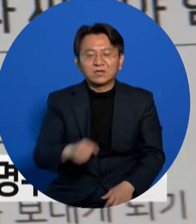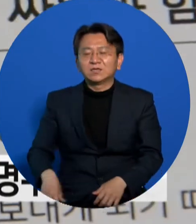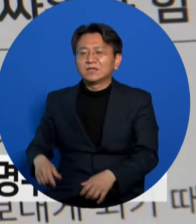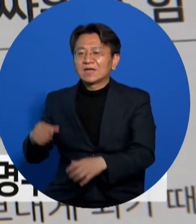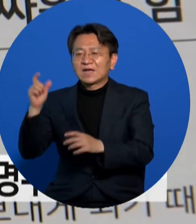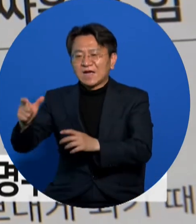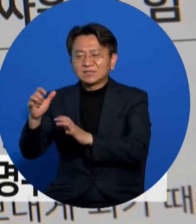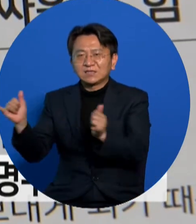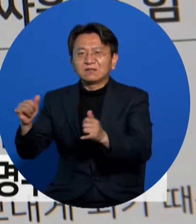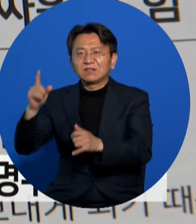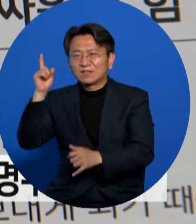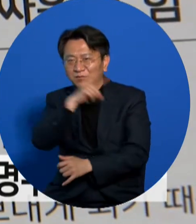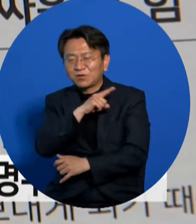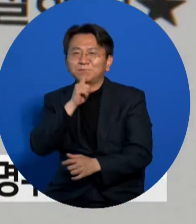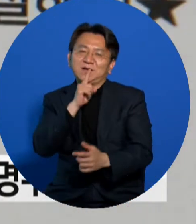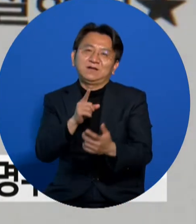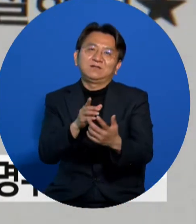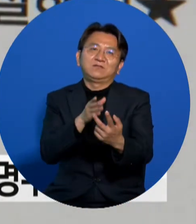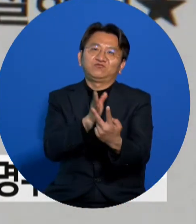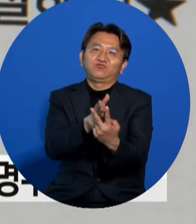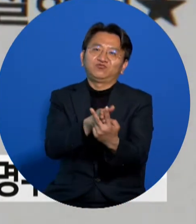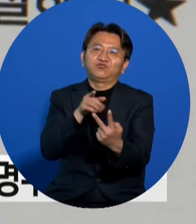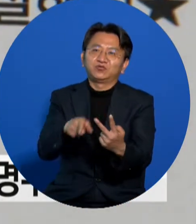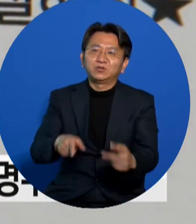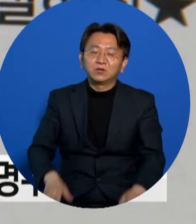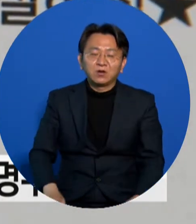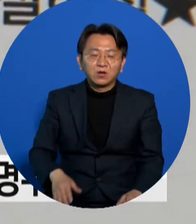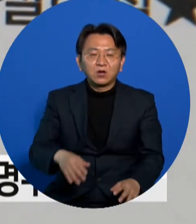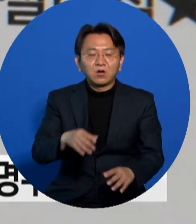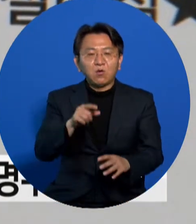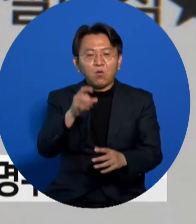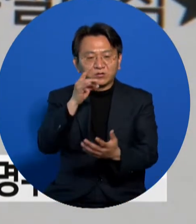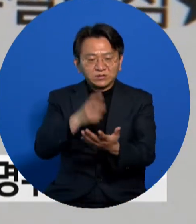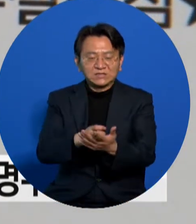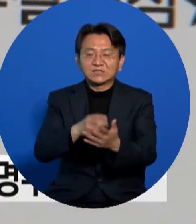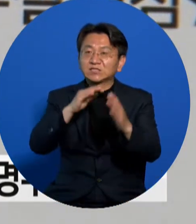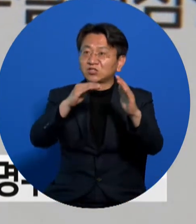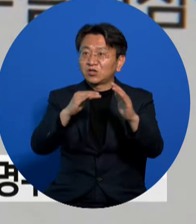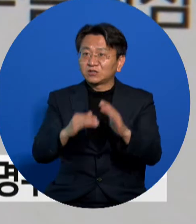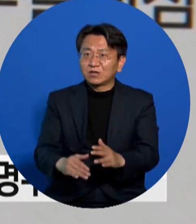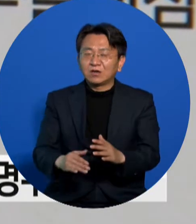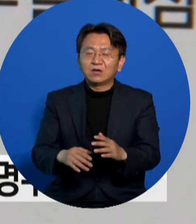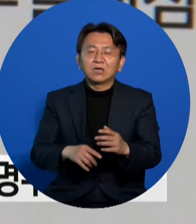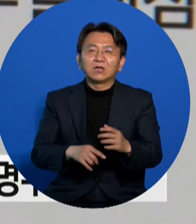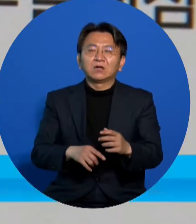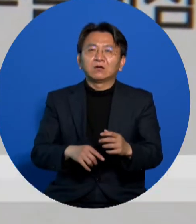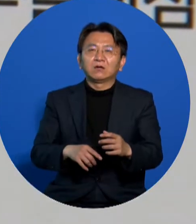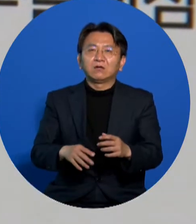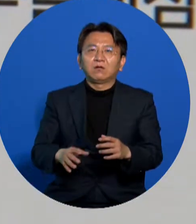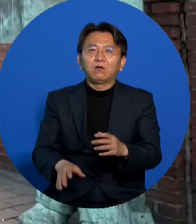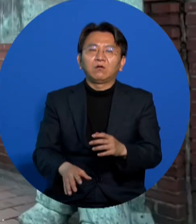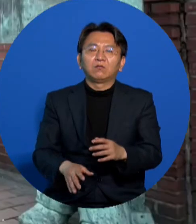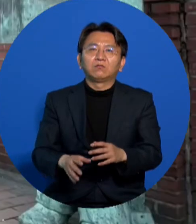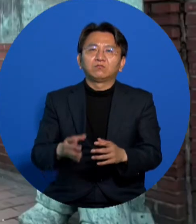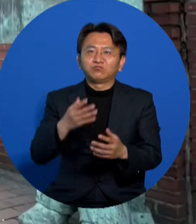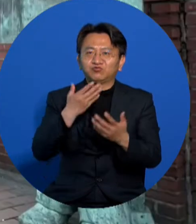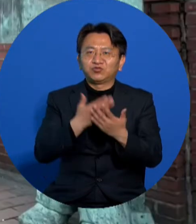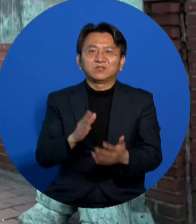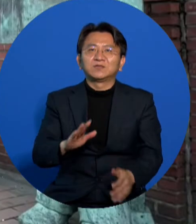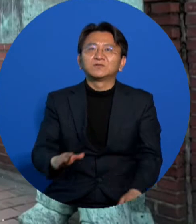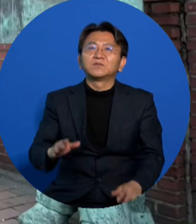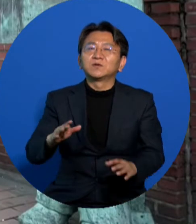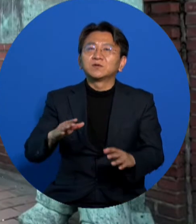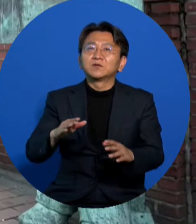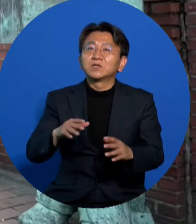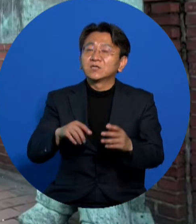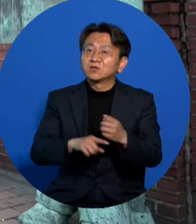의미인데 언론은 물론 대중도 여기에 경도돼 원칙과 절차가 유명무실해졌다고 비난합니다. 그 사례로 든